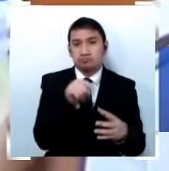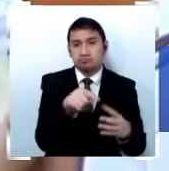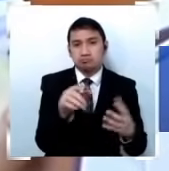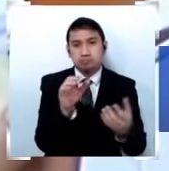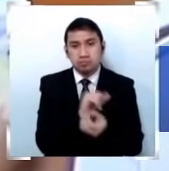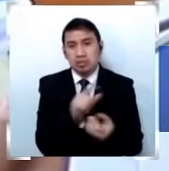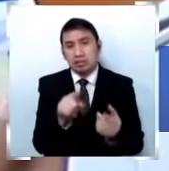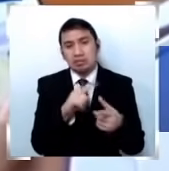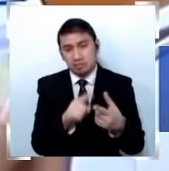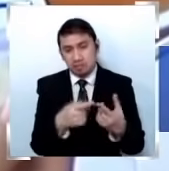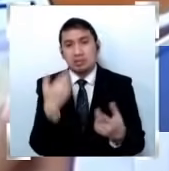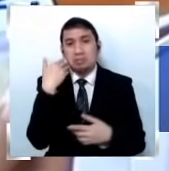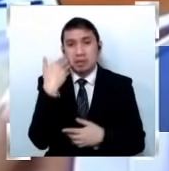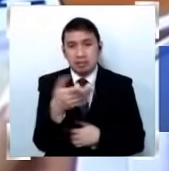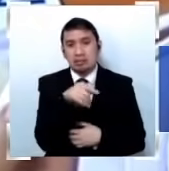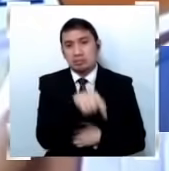namatay?